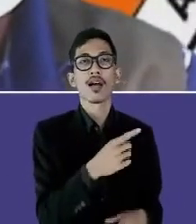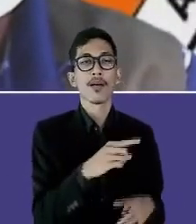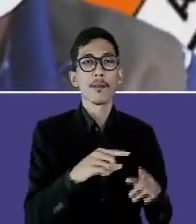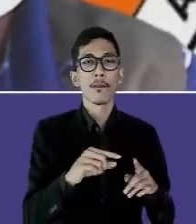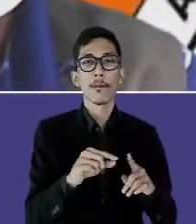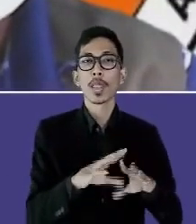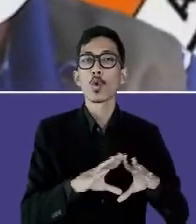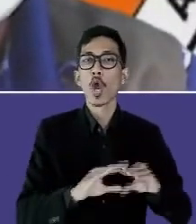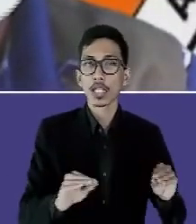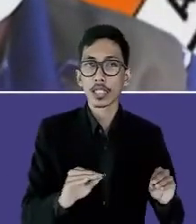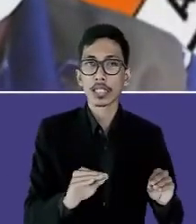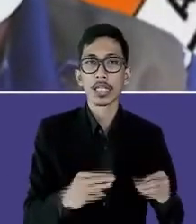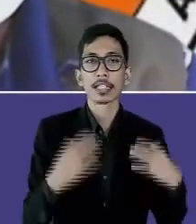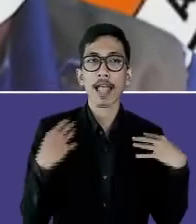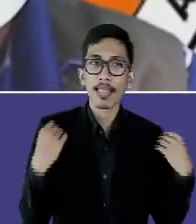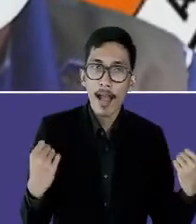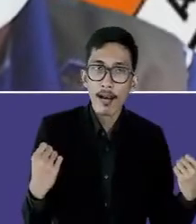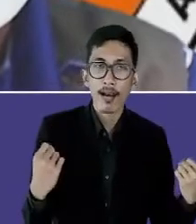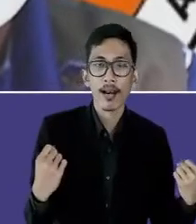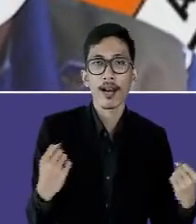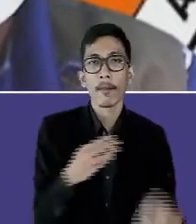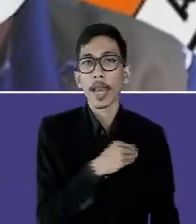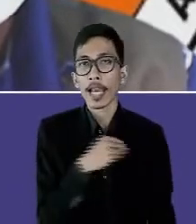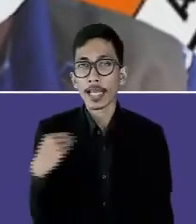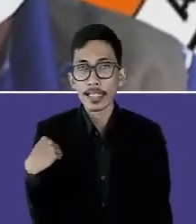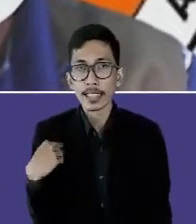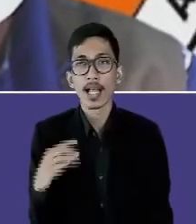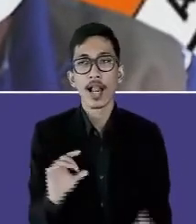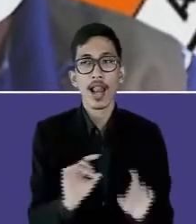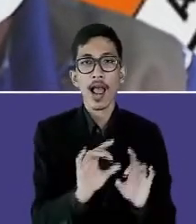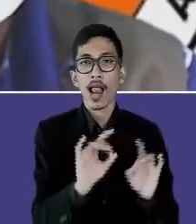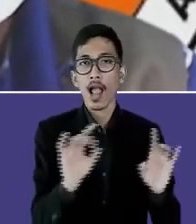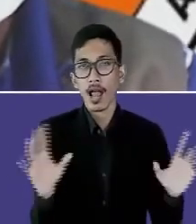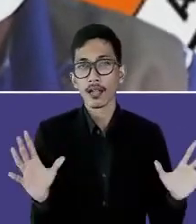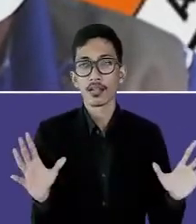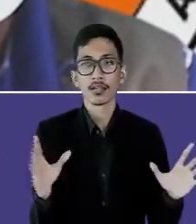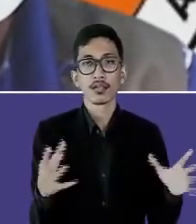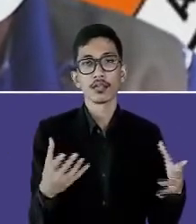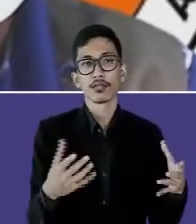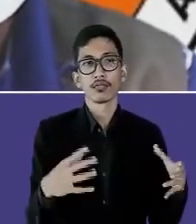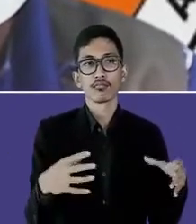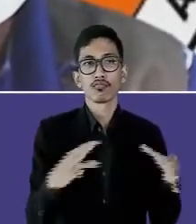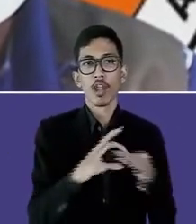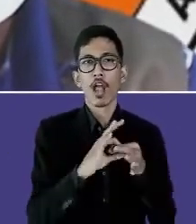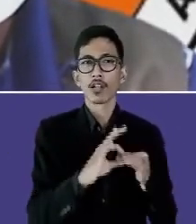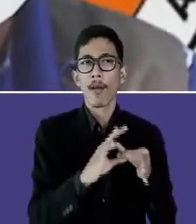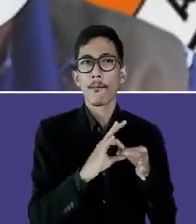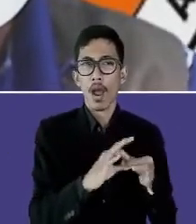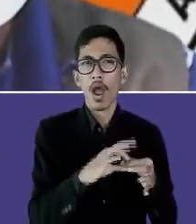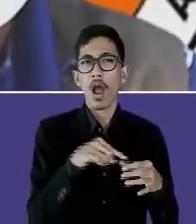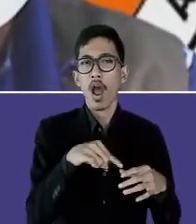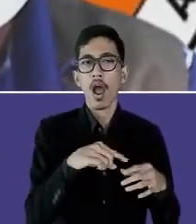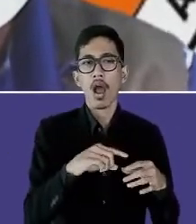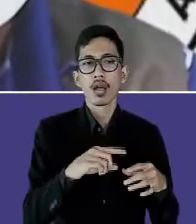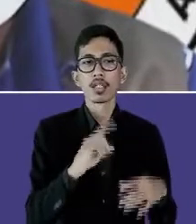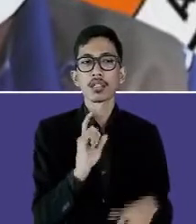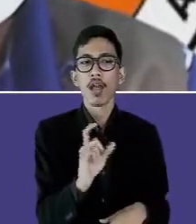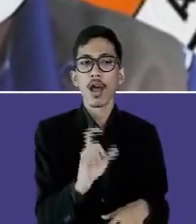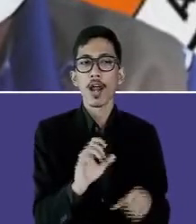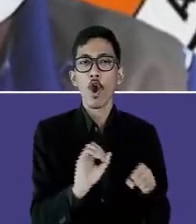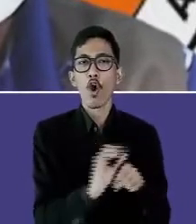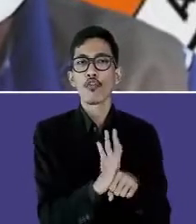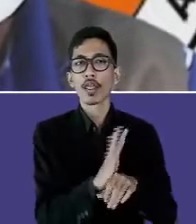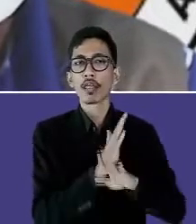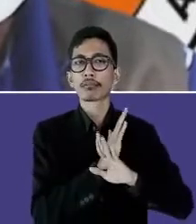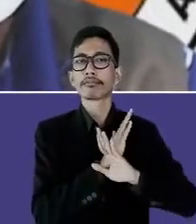terutama untuk mencegah adanya penularan. Nah, pencegahan yang dilakukan secara khusus ini apakah ada Pak